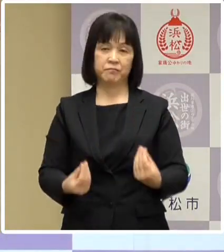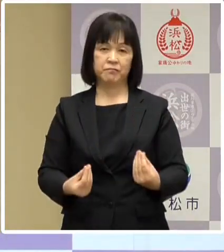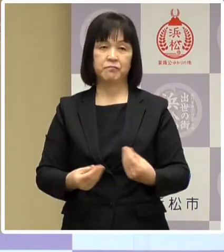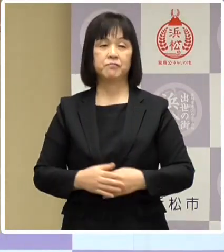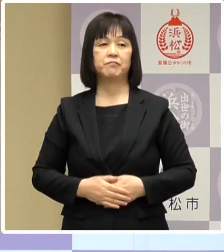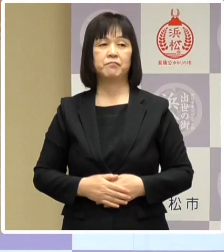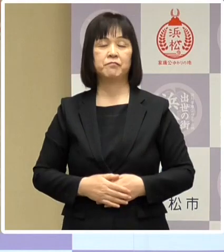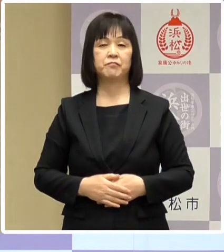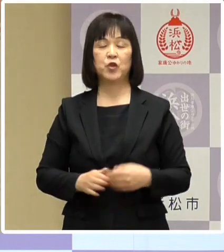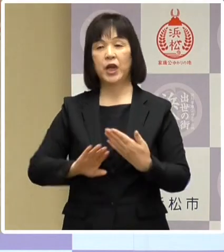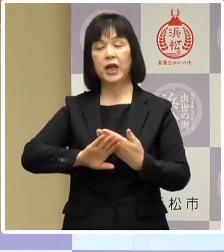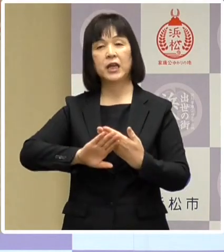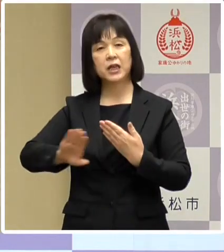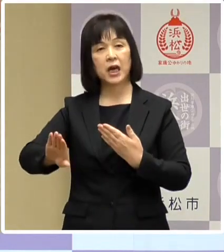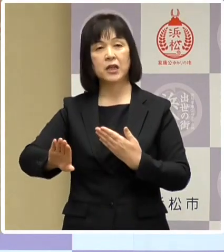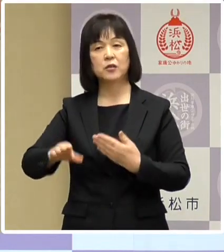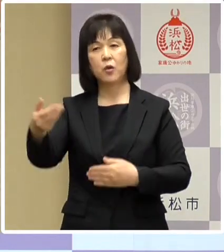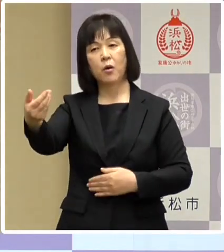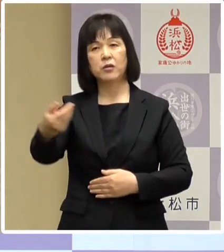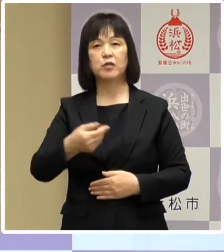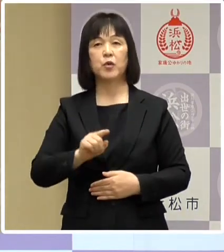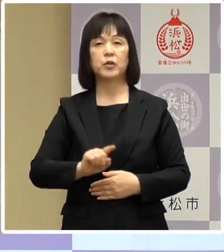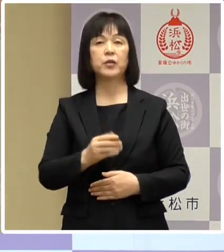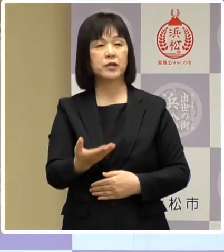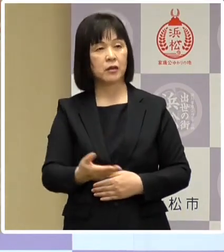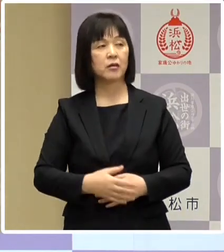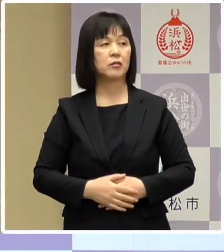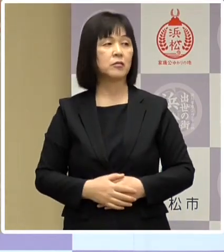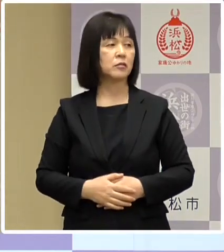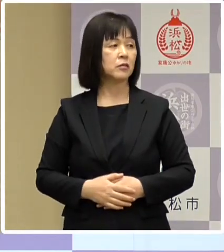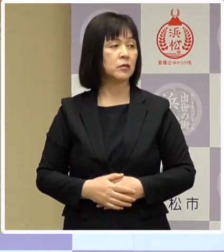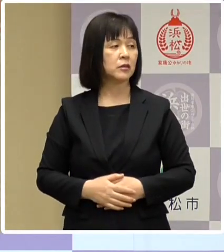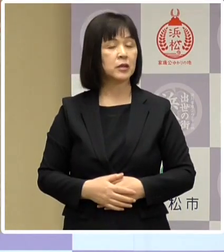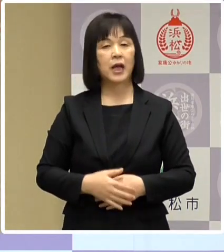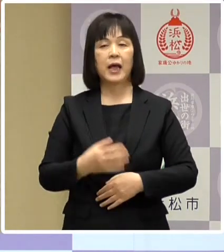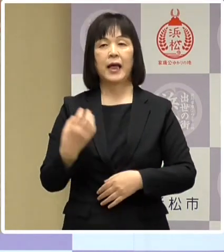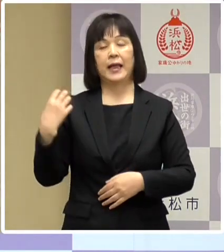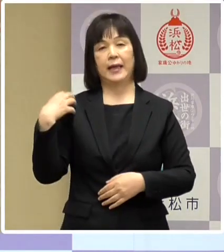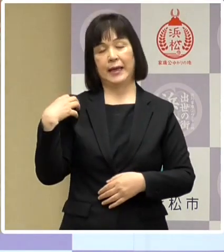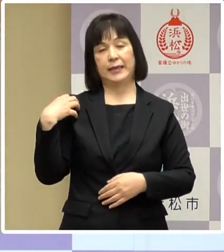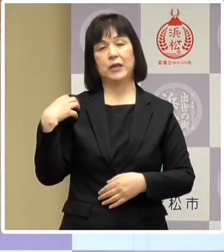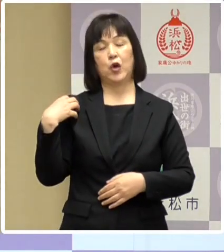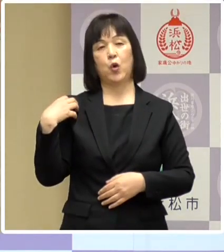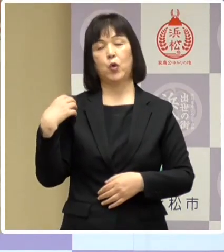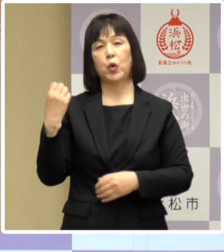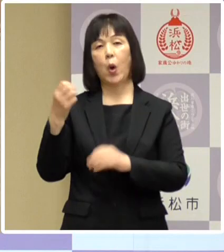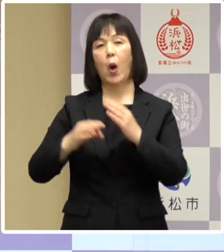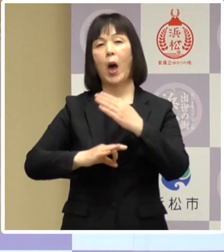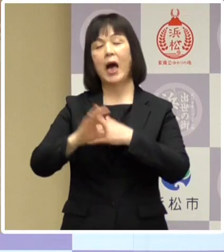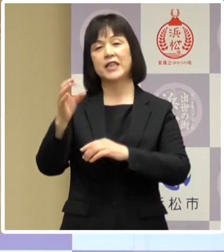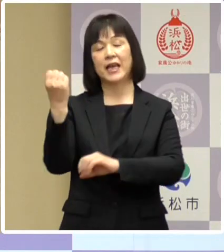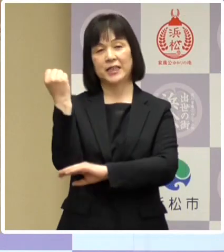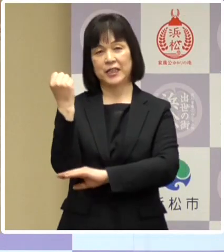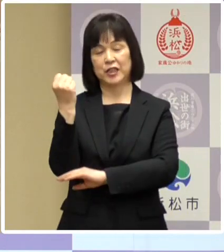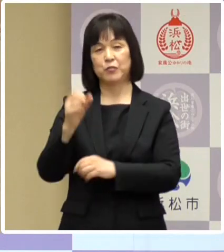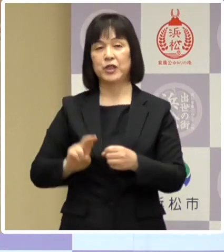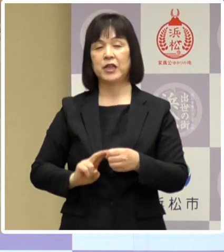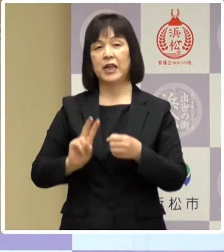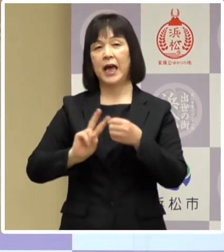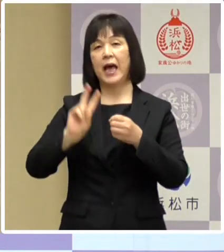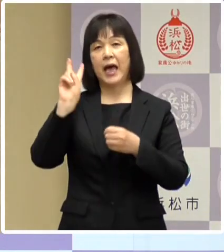続きまして、案件外につきましては関係者から質問があればお願いいたします。 はい、関係者朝日新聞からですけども、はい、あさ